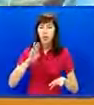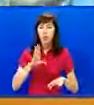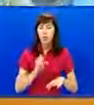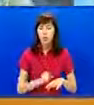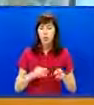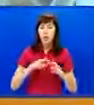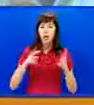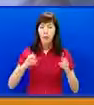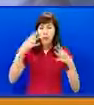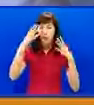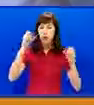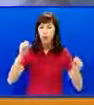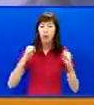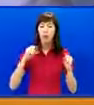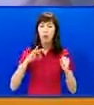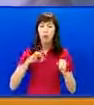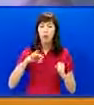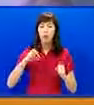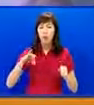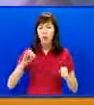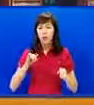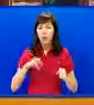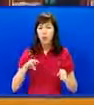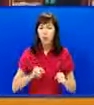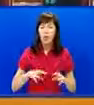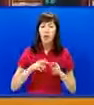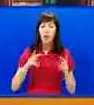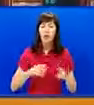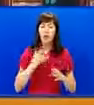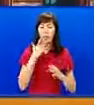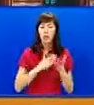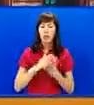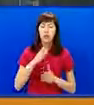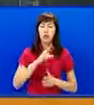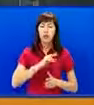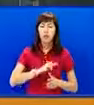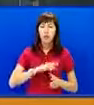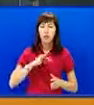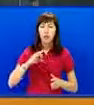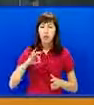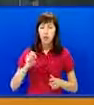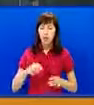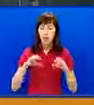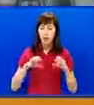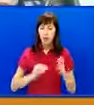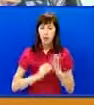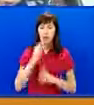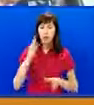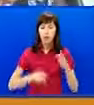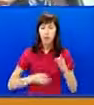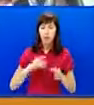Дусенова, министр культуры и спорта Арстанбек Мухамедиулы, министр иностранных дел Кайрат Абдрахманов, председатель Верховного